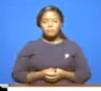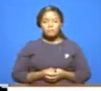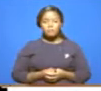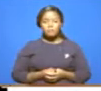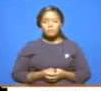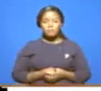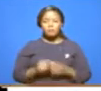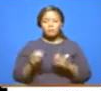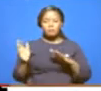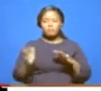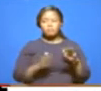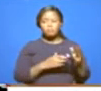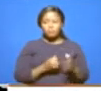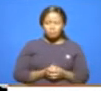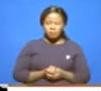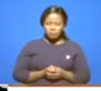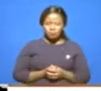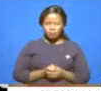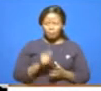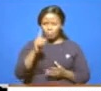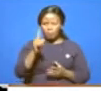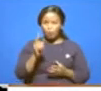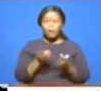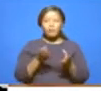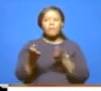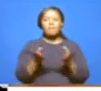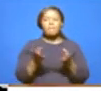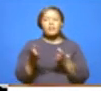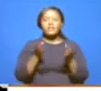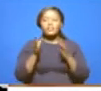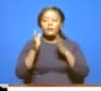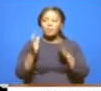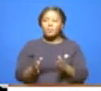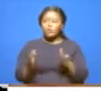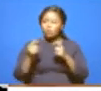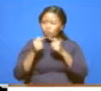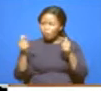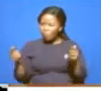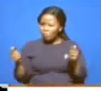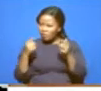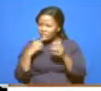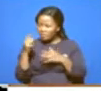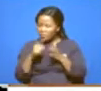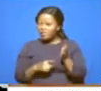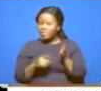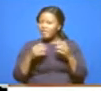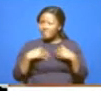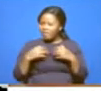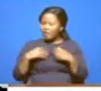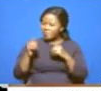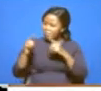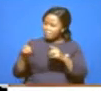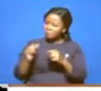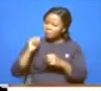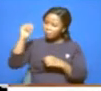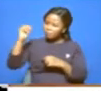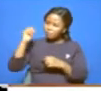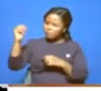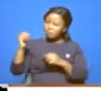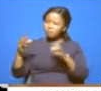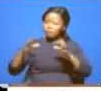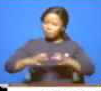Na mfanyibiashara mmoja huko Mombasa amekanusha madai kuwa amekuwa akifadhili chama kimoja cha kisiasa. Mfanyibiashara huyo ambaye